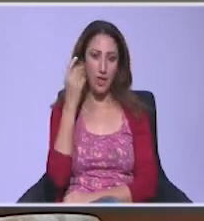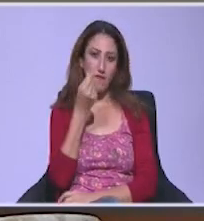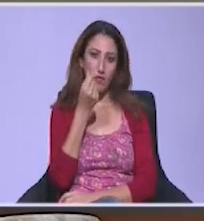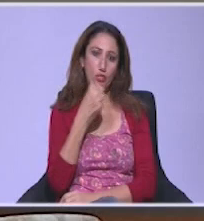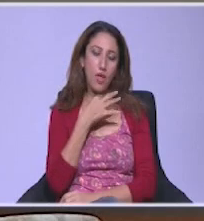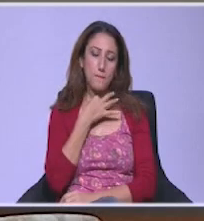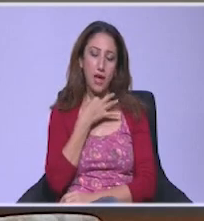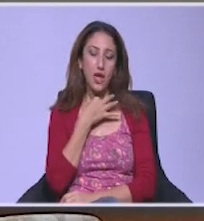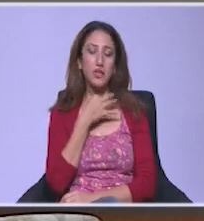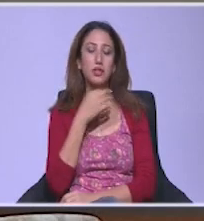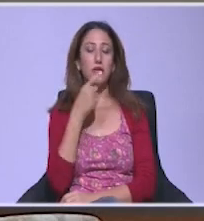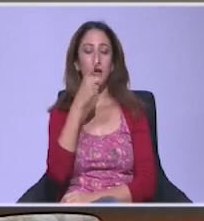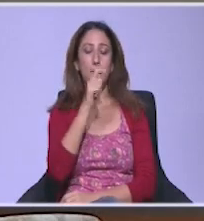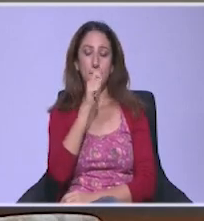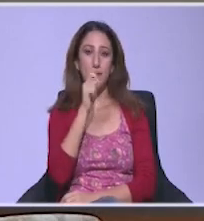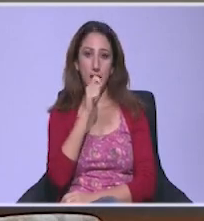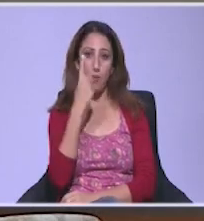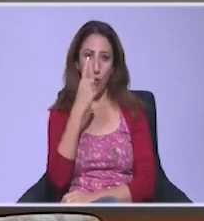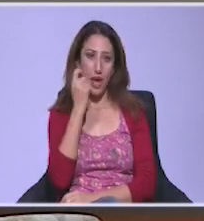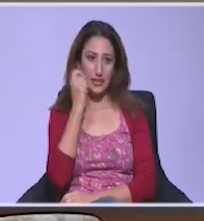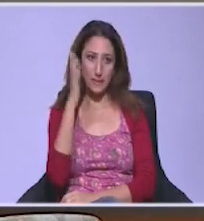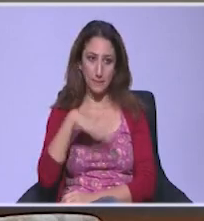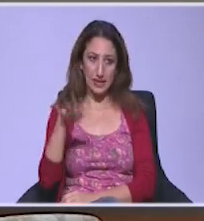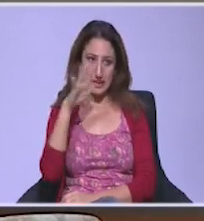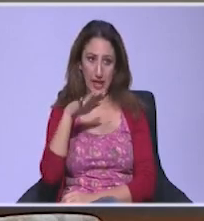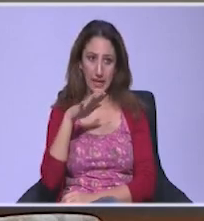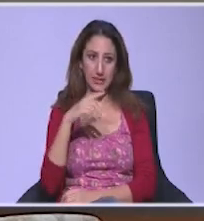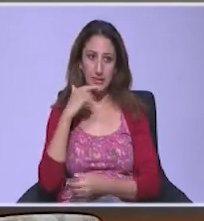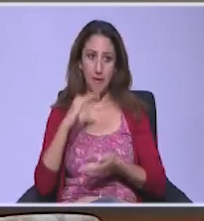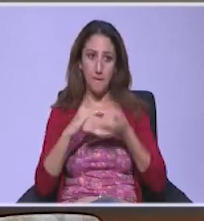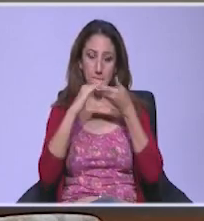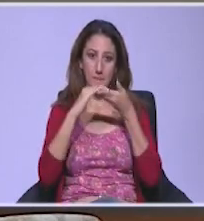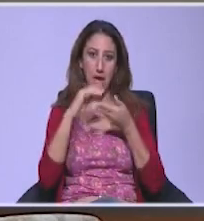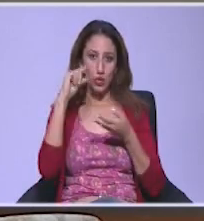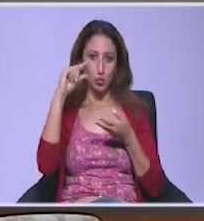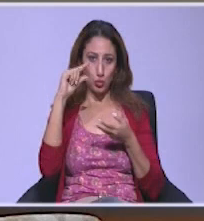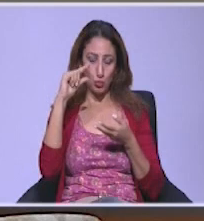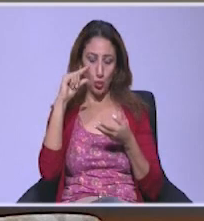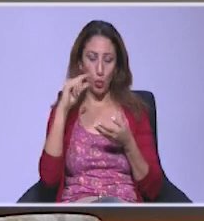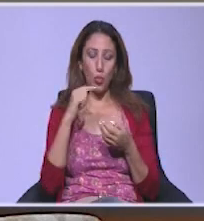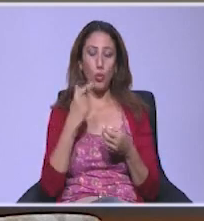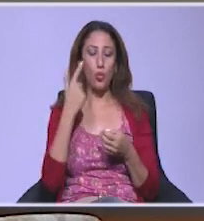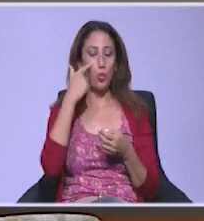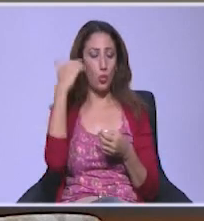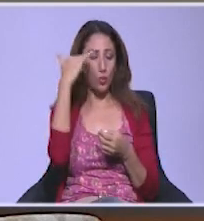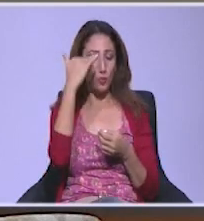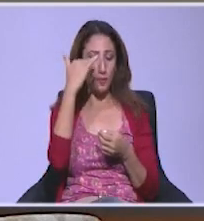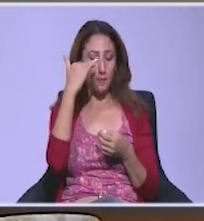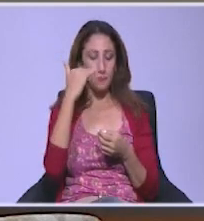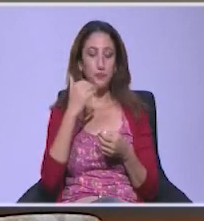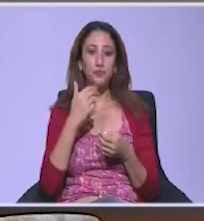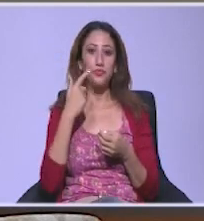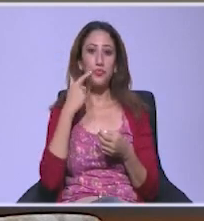حاله؟ قام برنامج واحد من الناس الحمد لله بالتعاون مع الأستاذ الدكتور عادل عبد الرازق أستاذ طب وجراحة العيون بجامعة